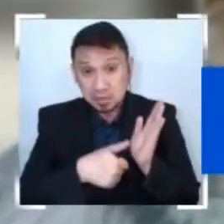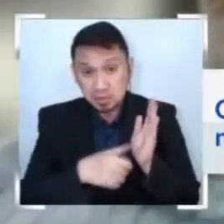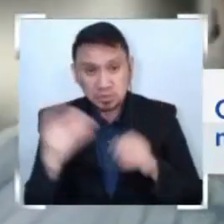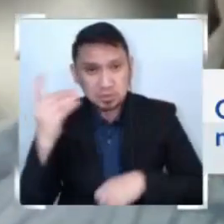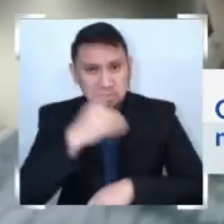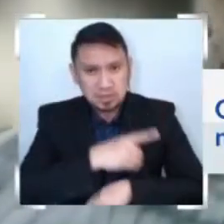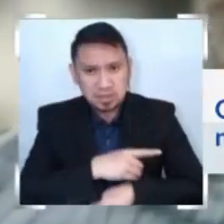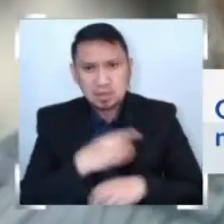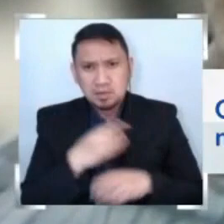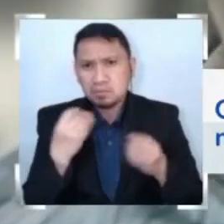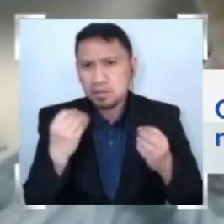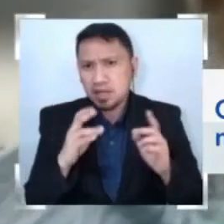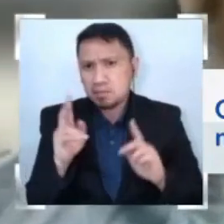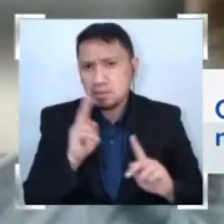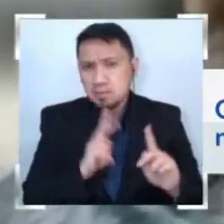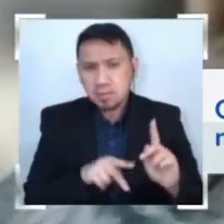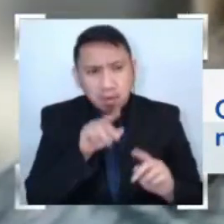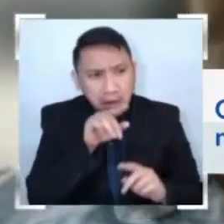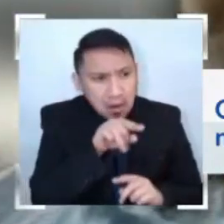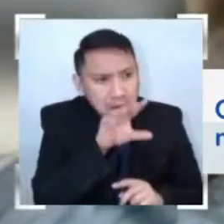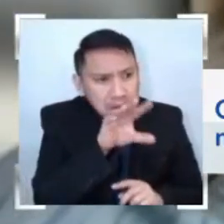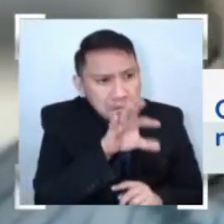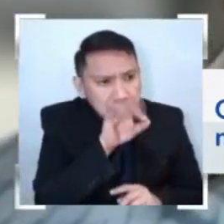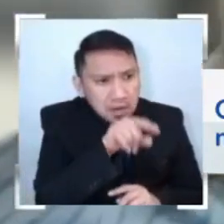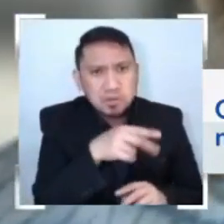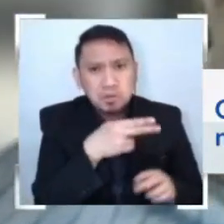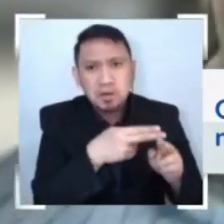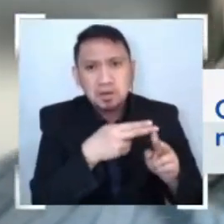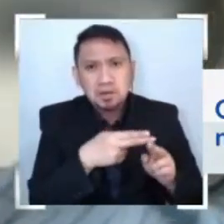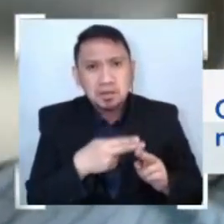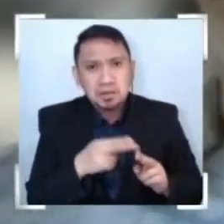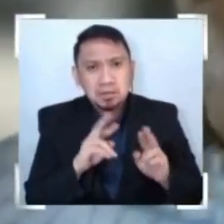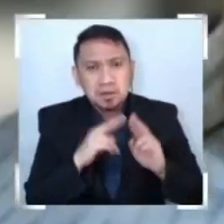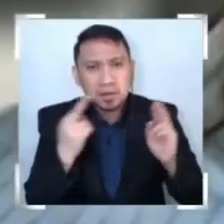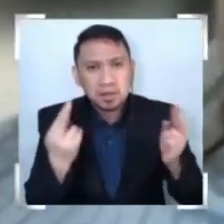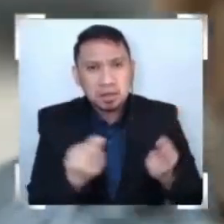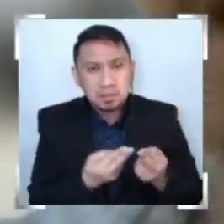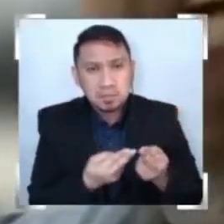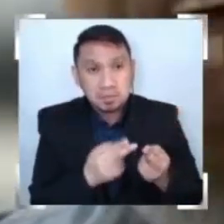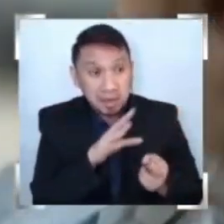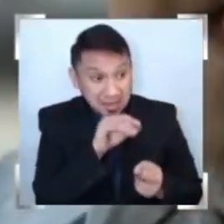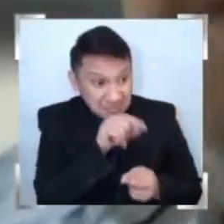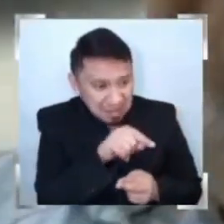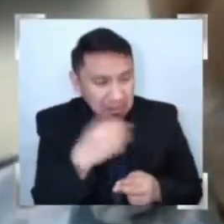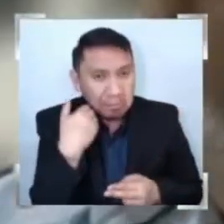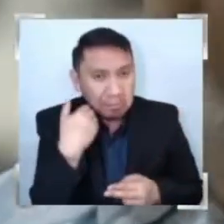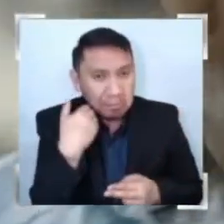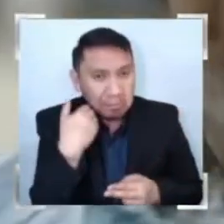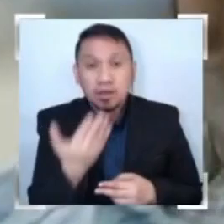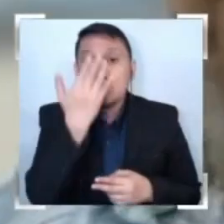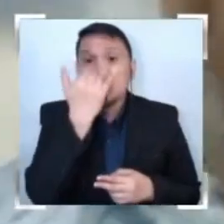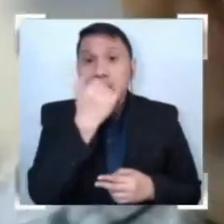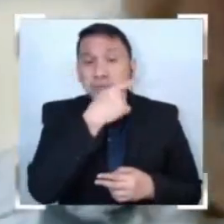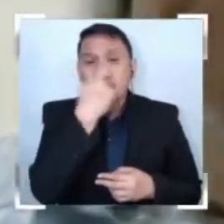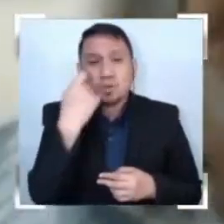rin yung mga pangalan ng mga kamag-anak nila sa listahan. This is because hindi na nakaka-keep pace